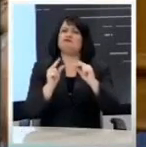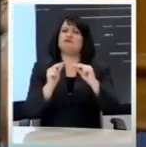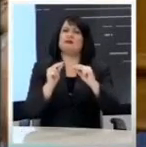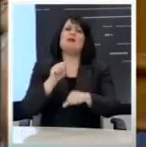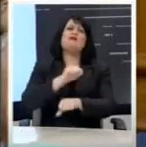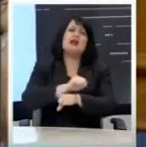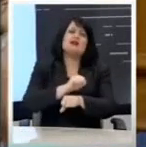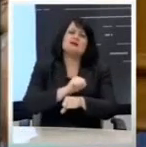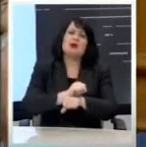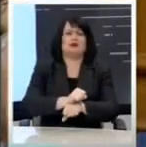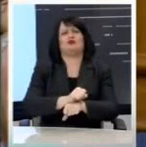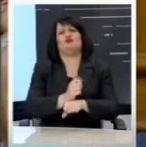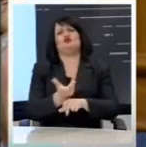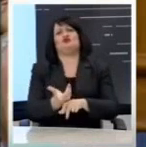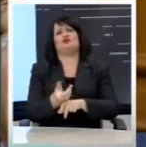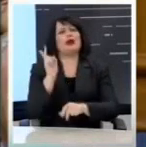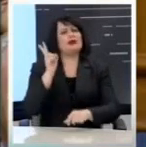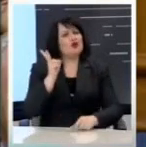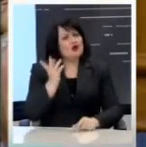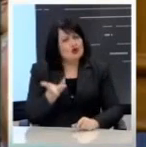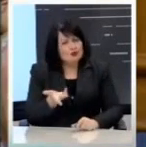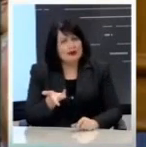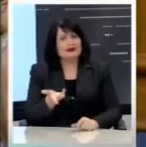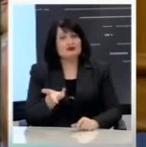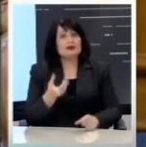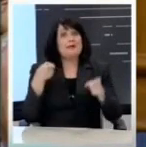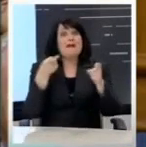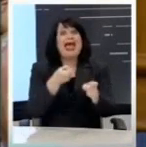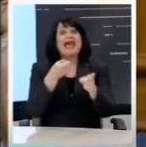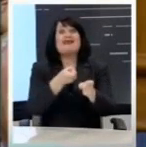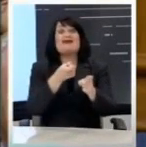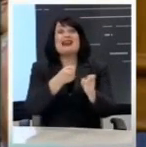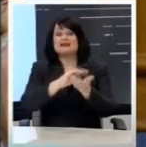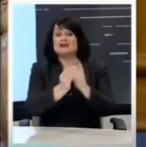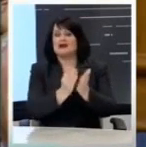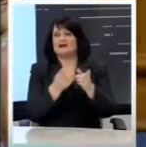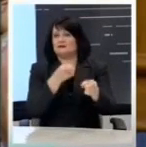ποινικούς και για συνομιλίες με κυκλώματα εκβιαστών. Να θυμίσω,